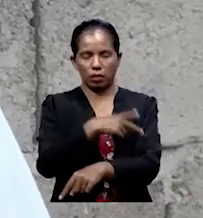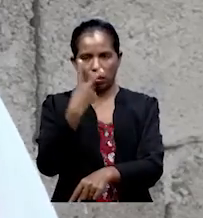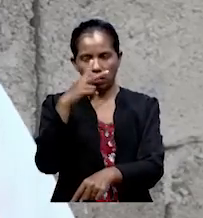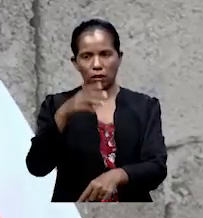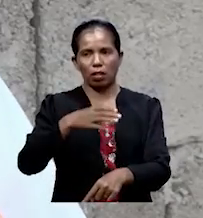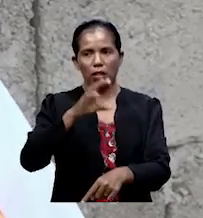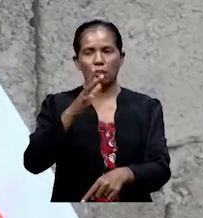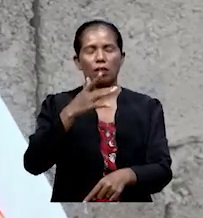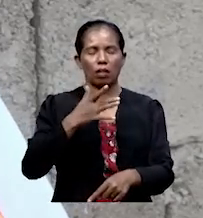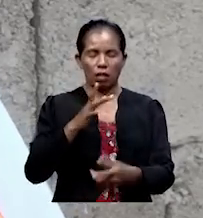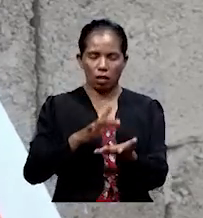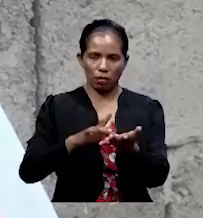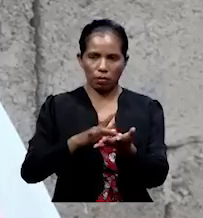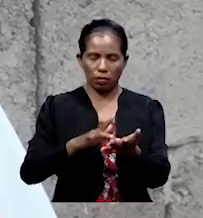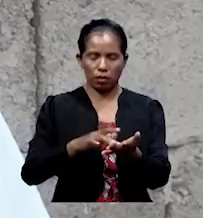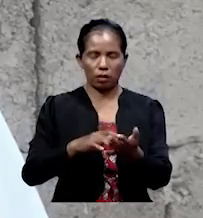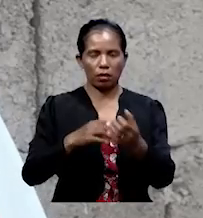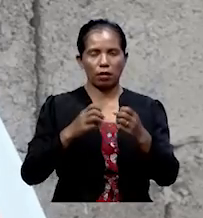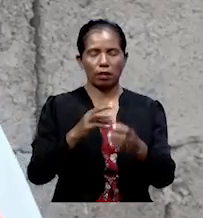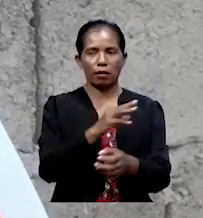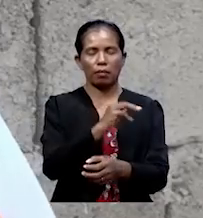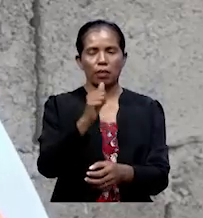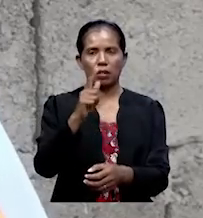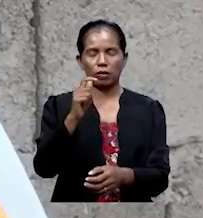moru. Malnutrição ni programa mane.